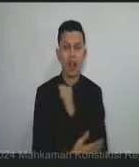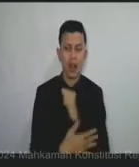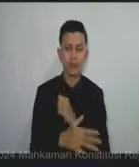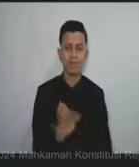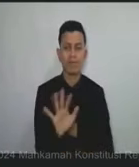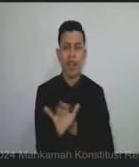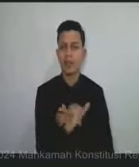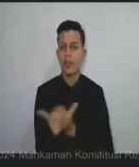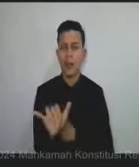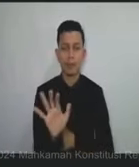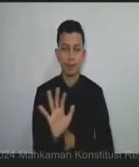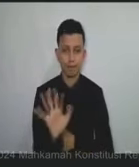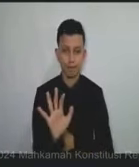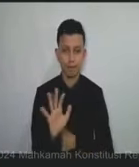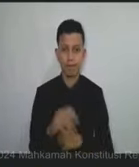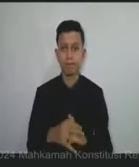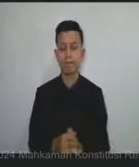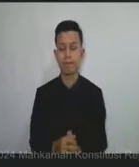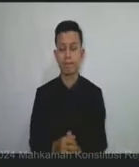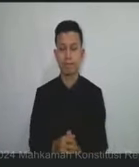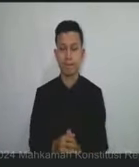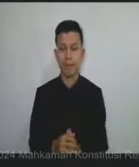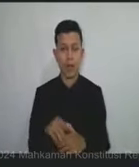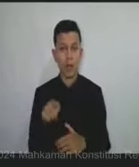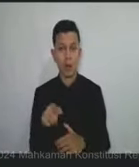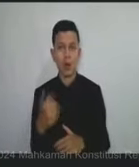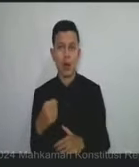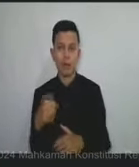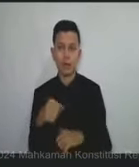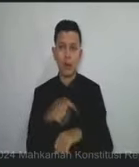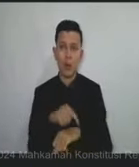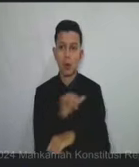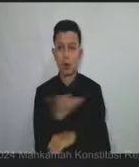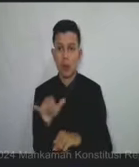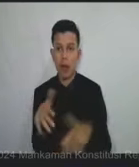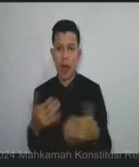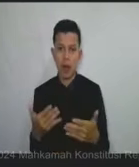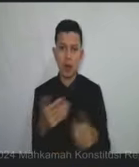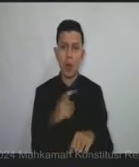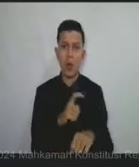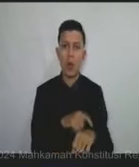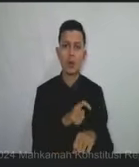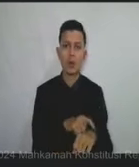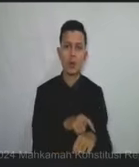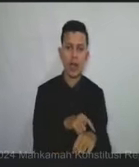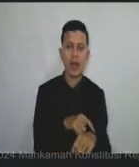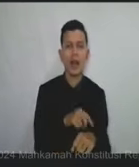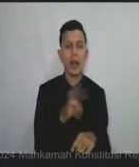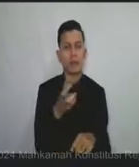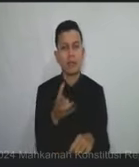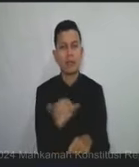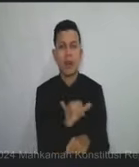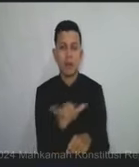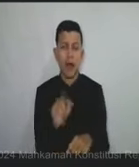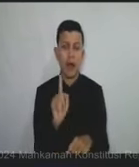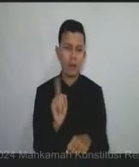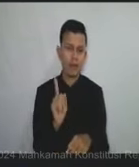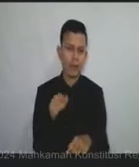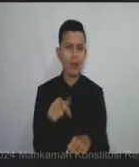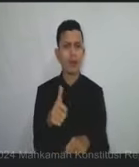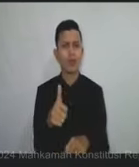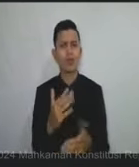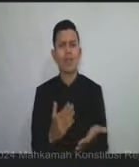kegiatan tersebut tidak dapat dilakukan dalam waktu bersamaan maupun berhimpitan karena berpotensi adanya terjadi pelanggaran pemilu dengan menggunakan